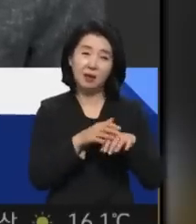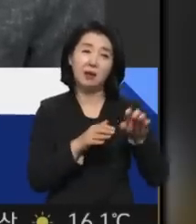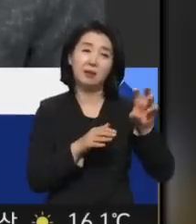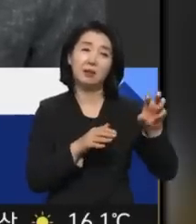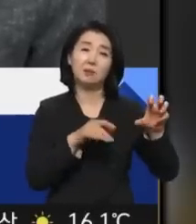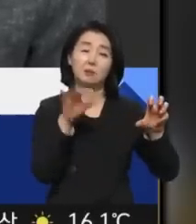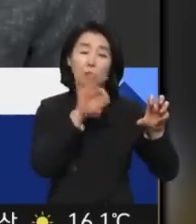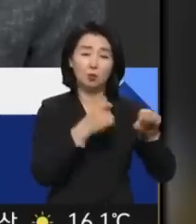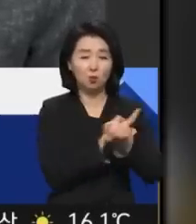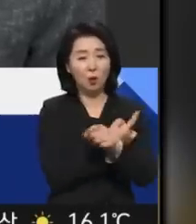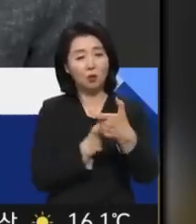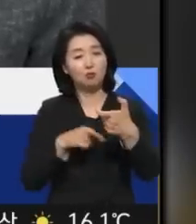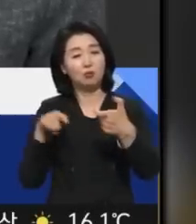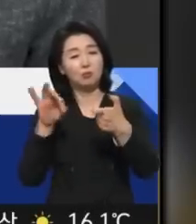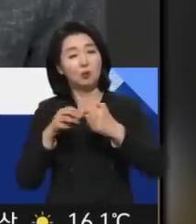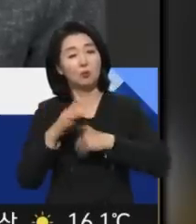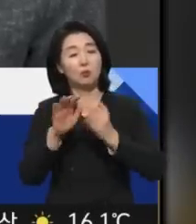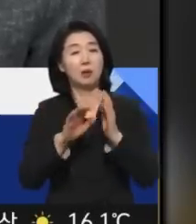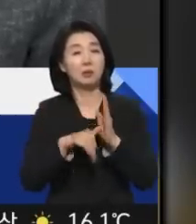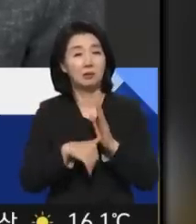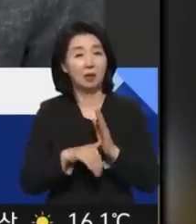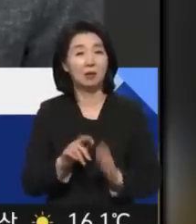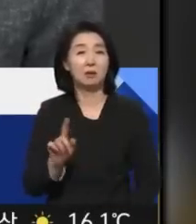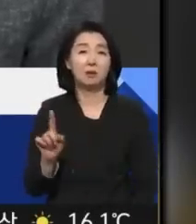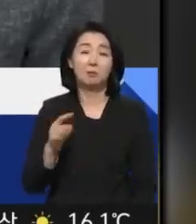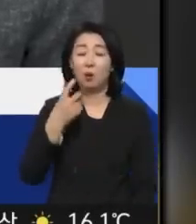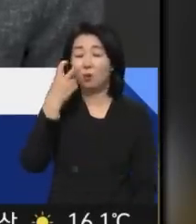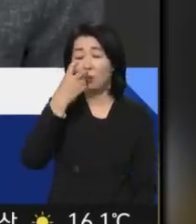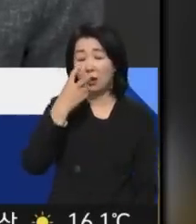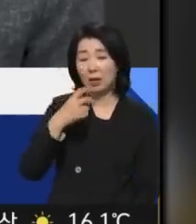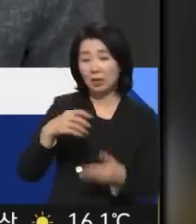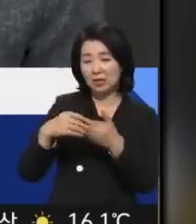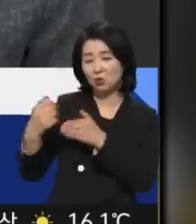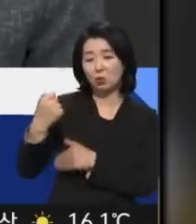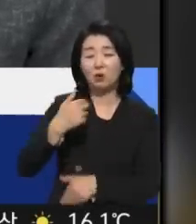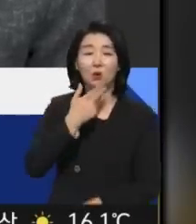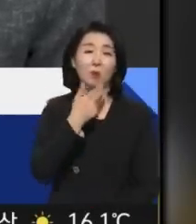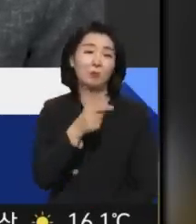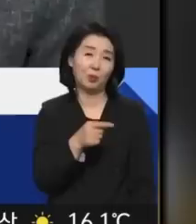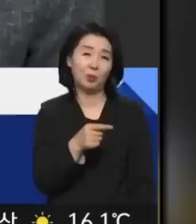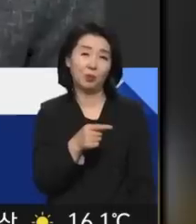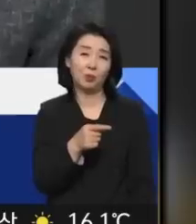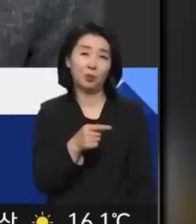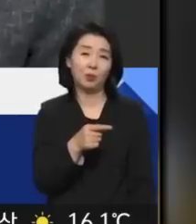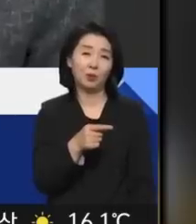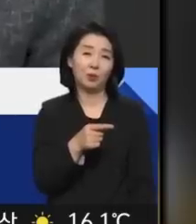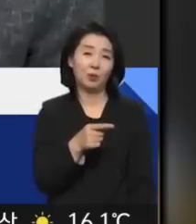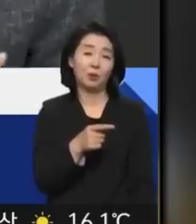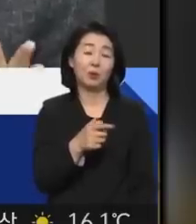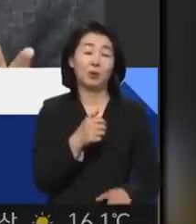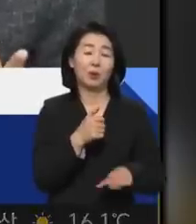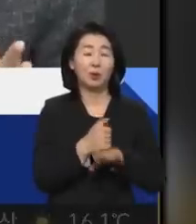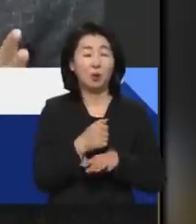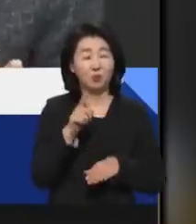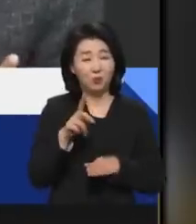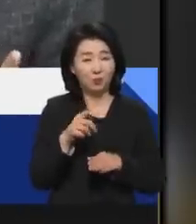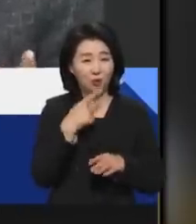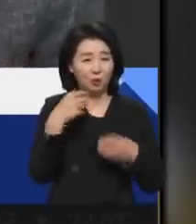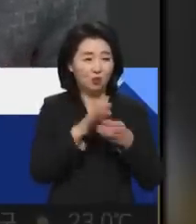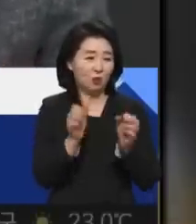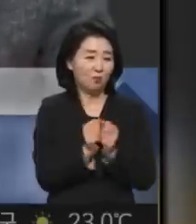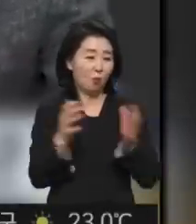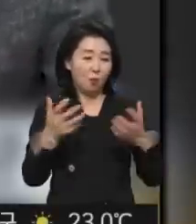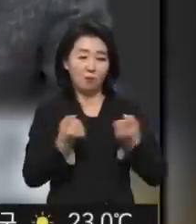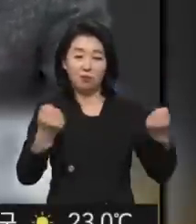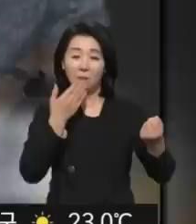60%는 그 과정 관리를 지금 그 관리할 지도력이 없고 그렇기 때문에 결국 폭발해서 분열할 가능성이 있다 이렇게